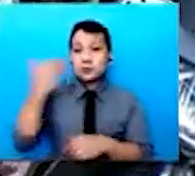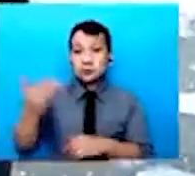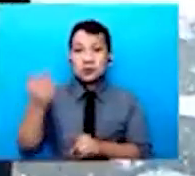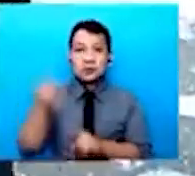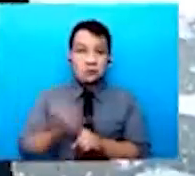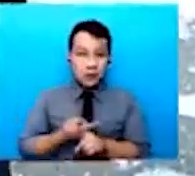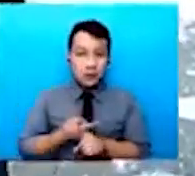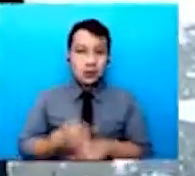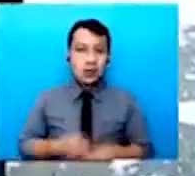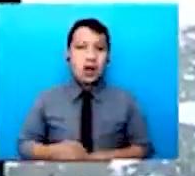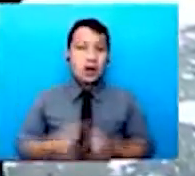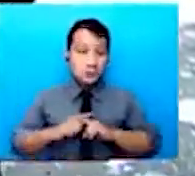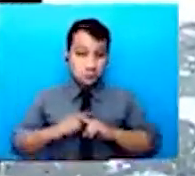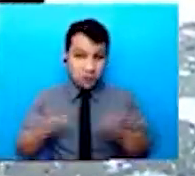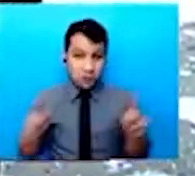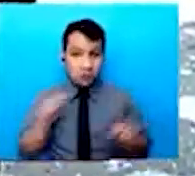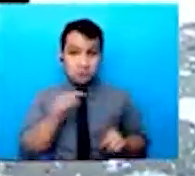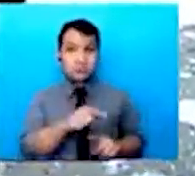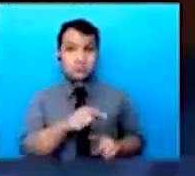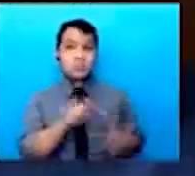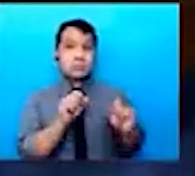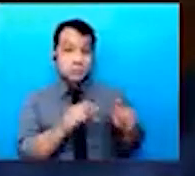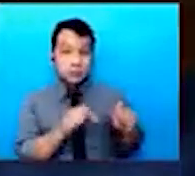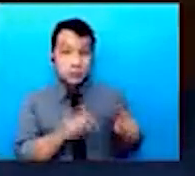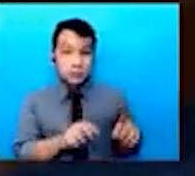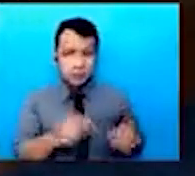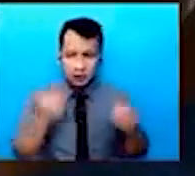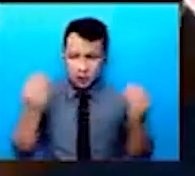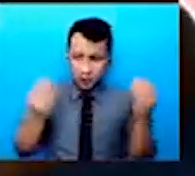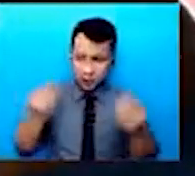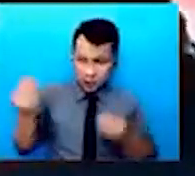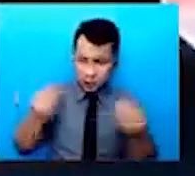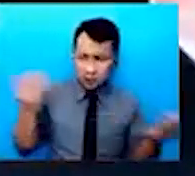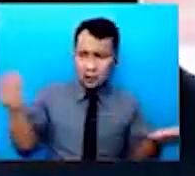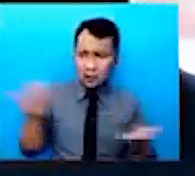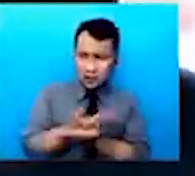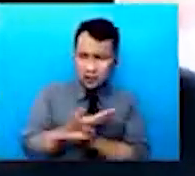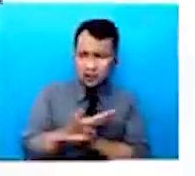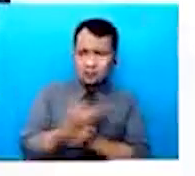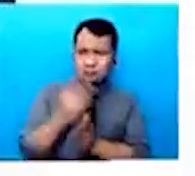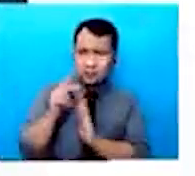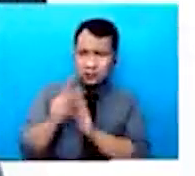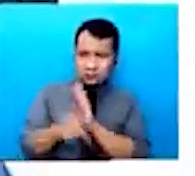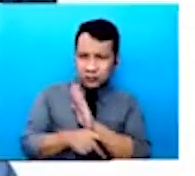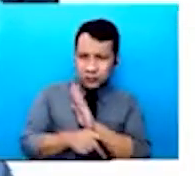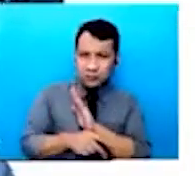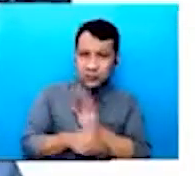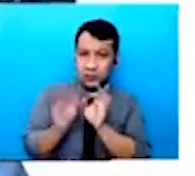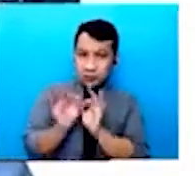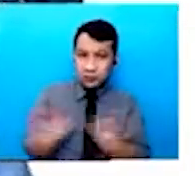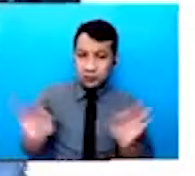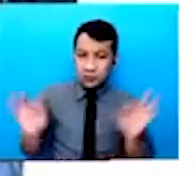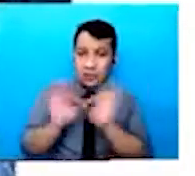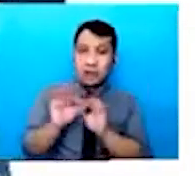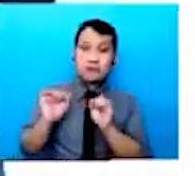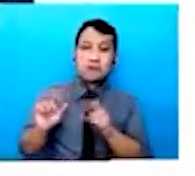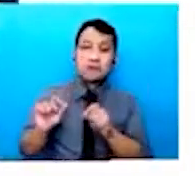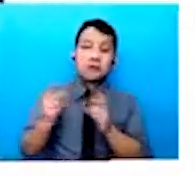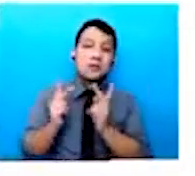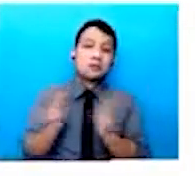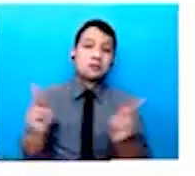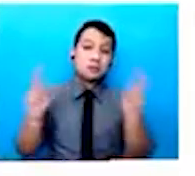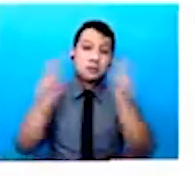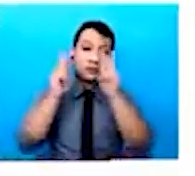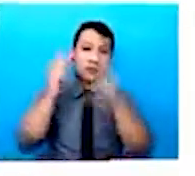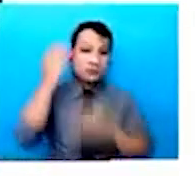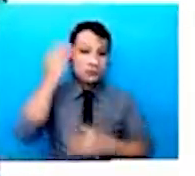Pero ang tendero na si Mang Roger, nalilito raw sa bagong panuntunan. At dahil kailangan niyang maglako ng pinya, hindi na raw niya iniisip